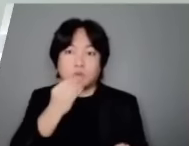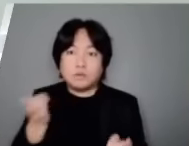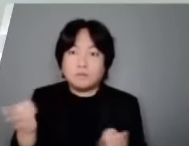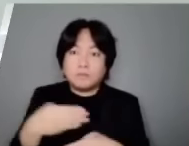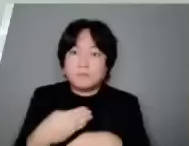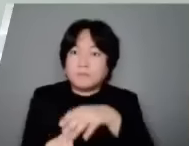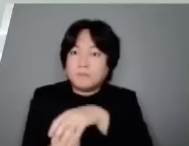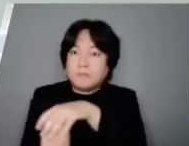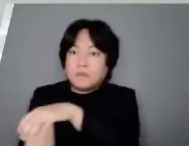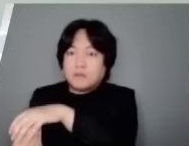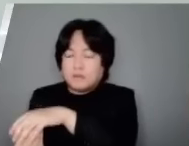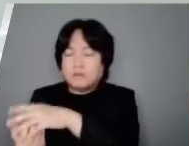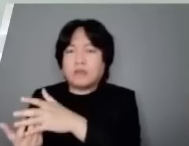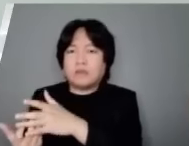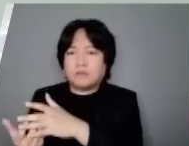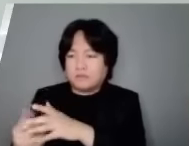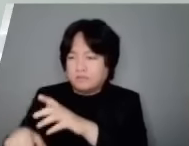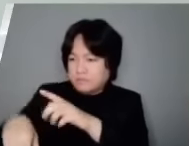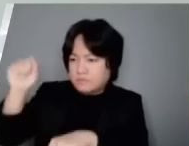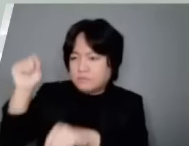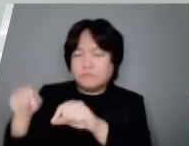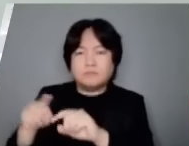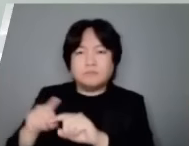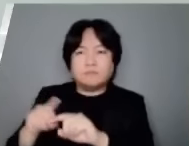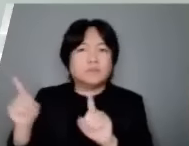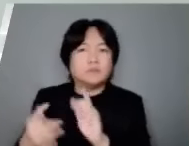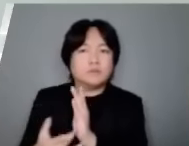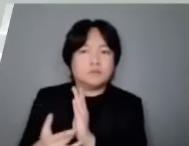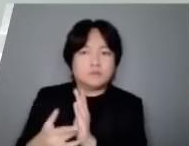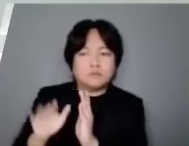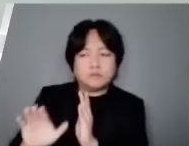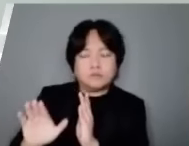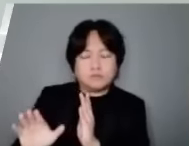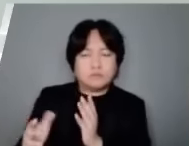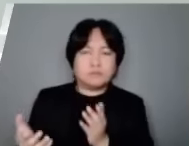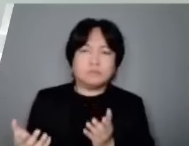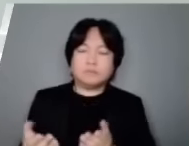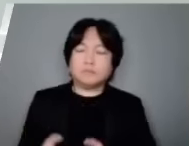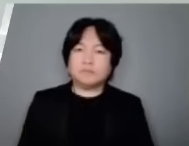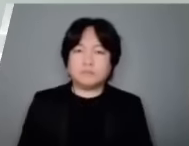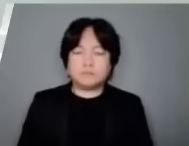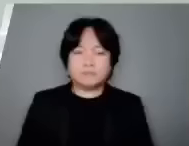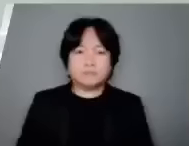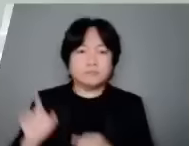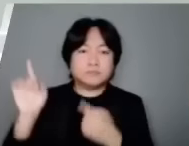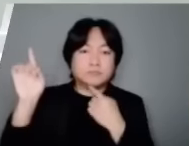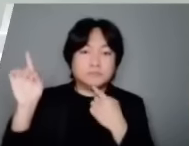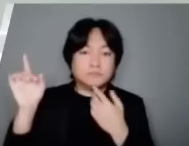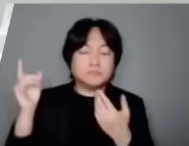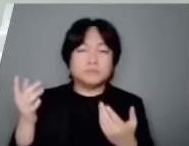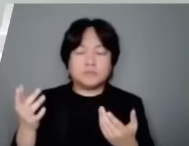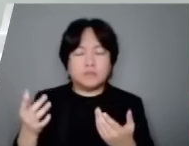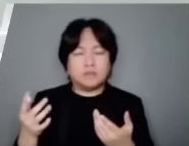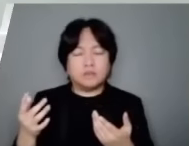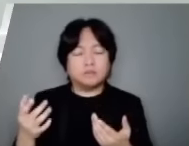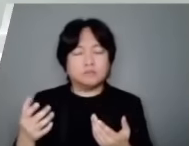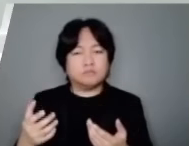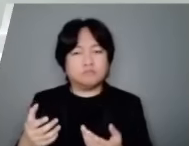to reveal, no? This part of the operational data, no, operational information that